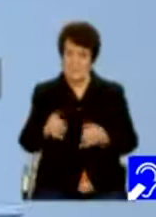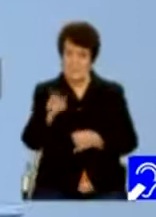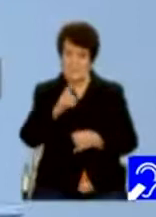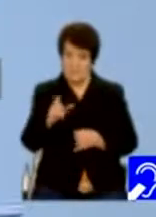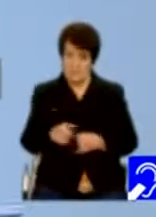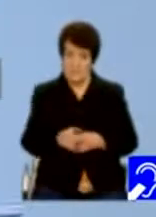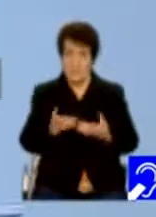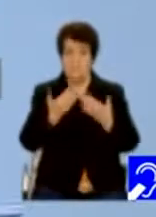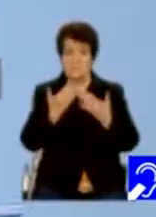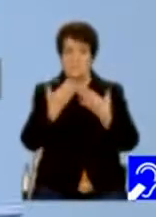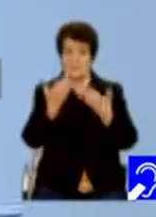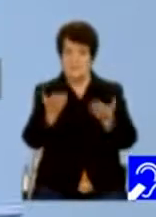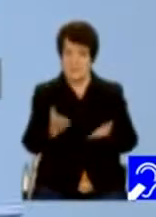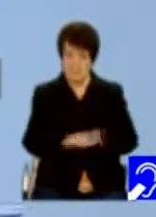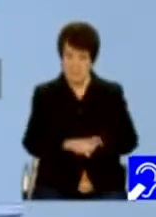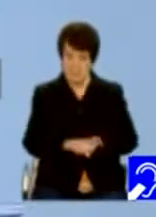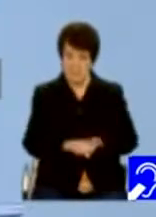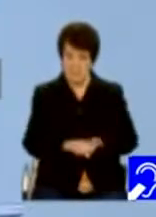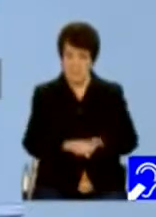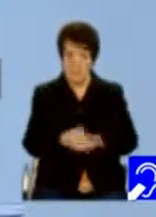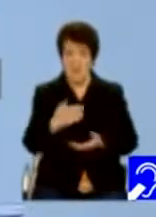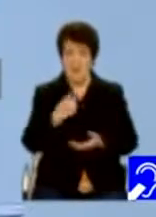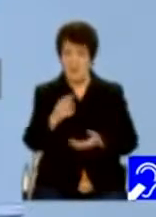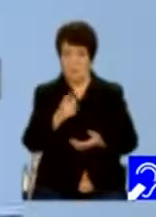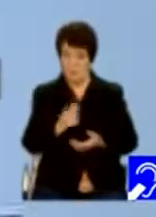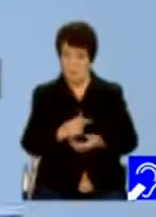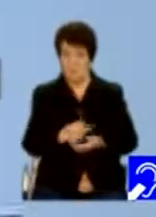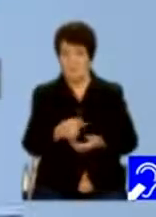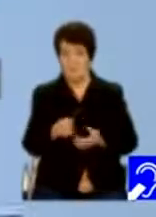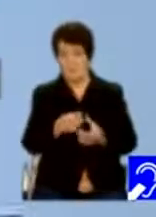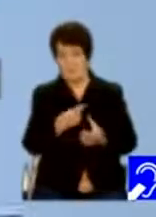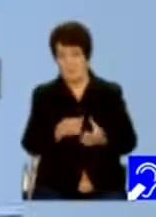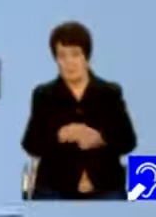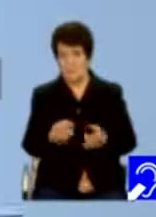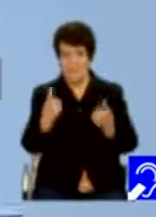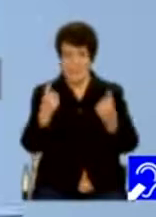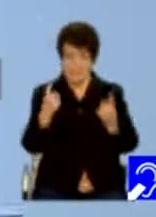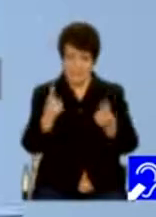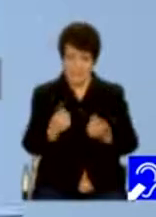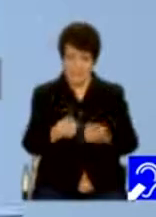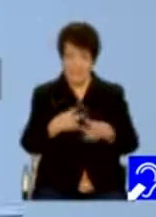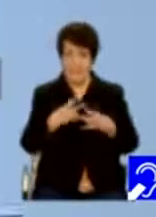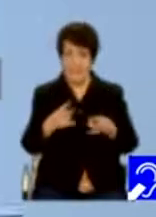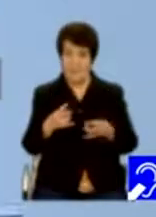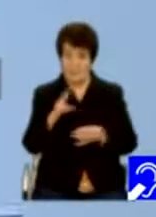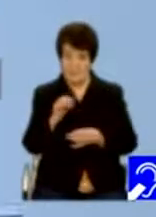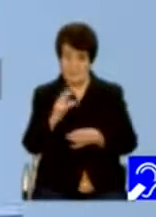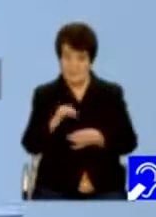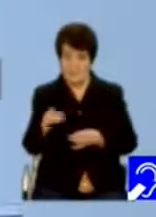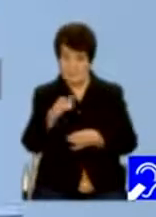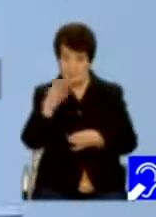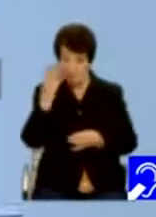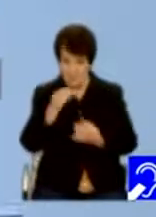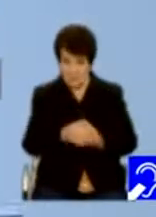Stimați cetățeni, mă adresez la dumneavoastră. Deci pe lângă faptul că dumneavoastră ați auzit așa nume mărețe în criminalitatea Republicii Moldova